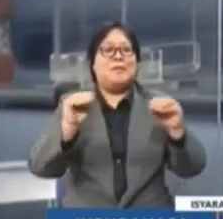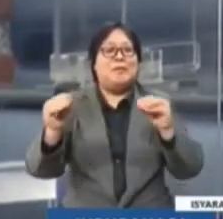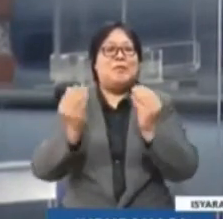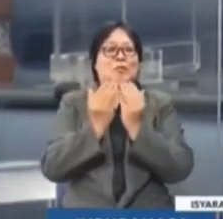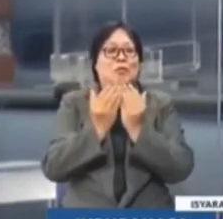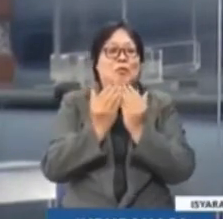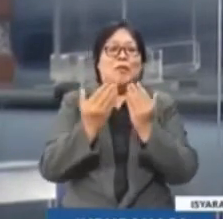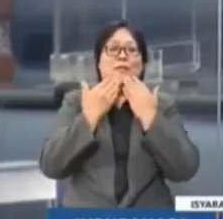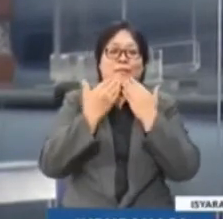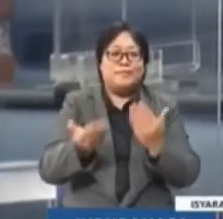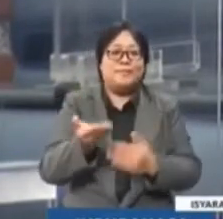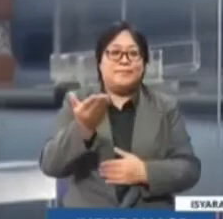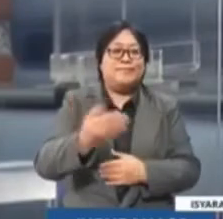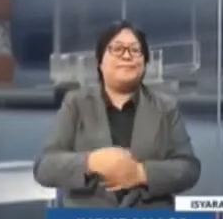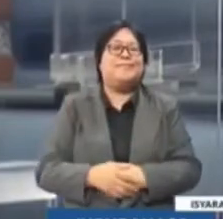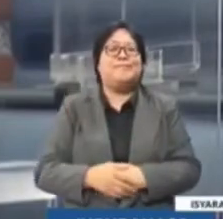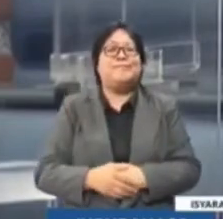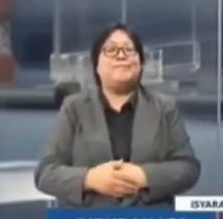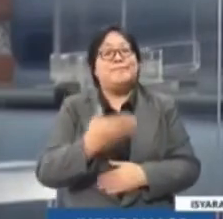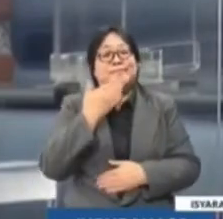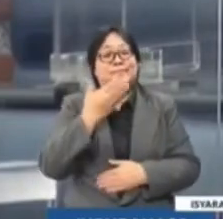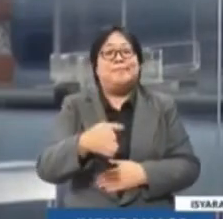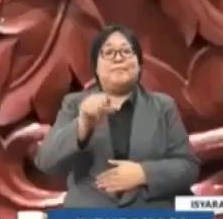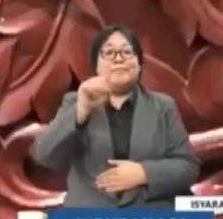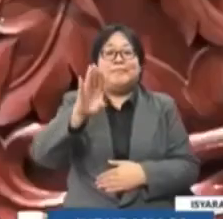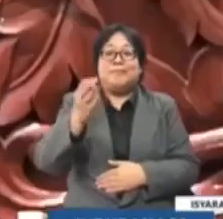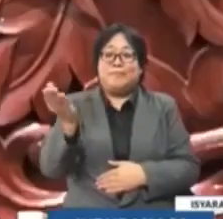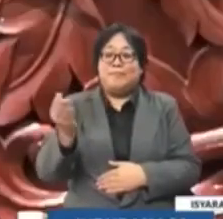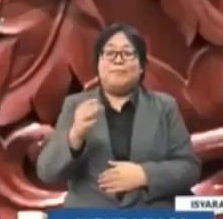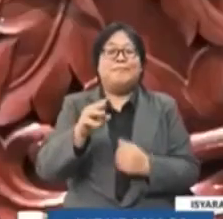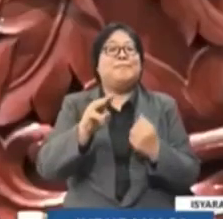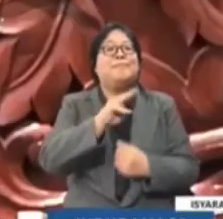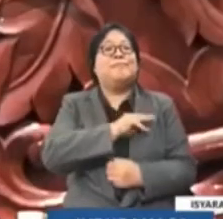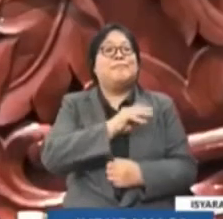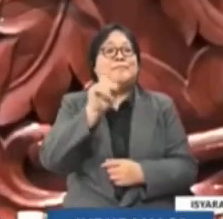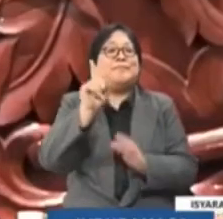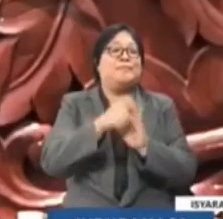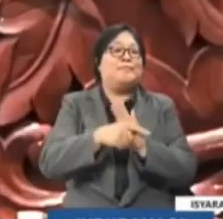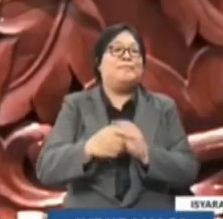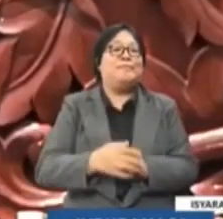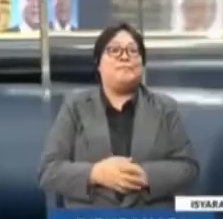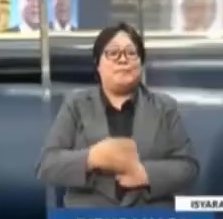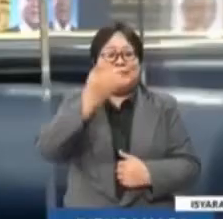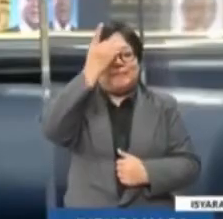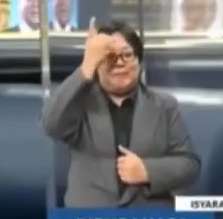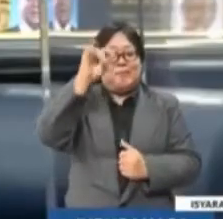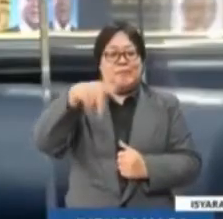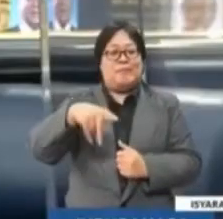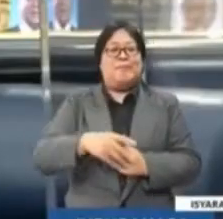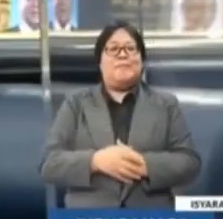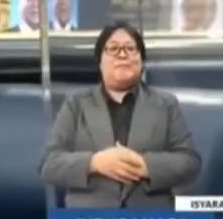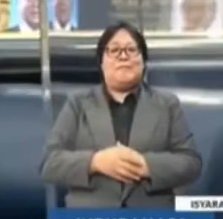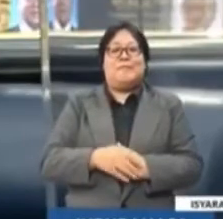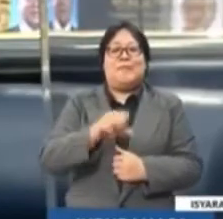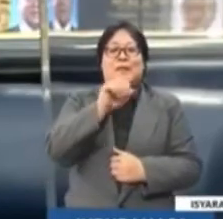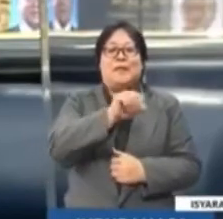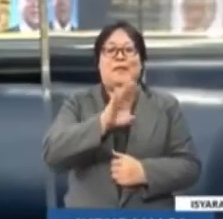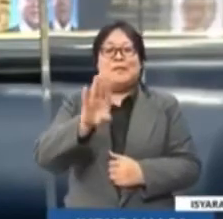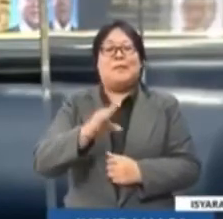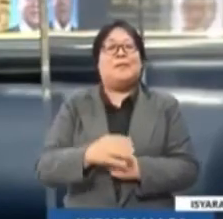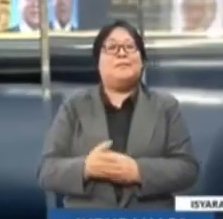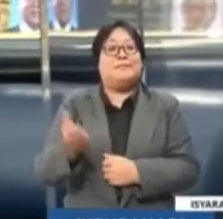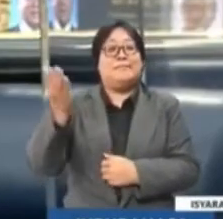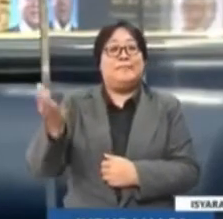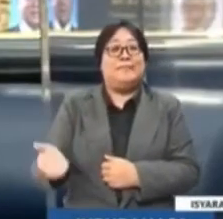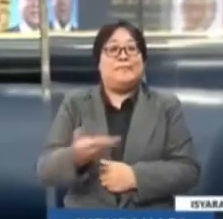di sekolah yang ngasih base sama benang jelas 136 bab 6